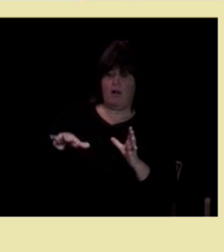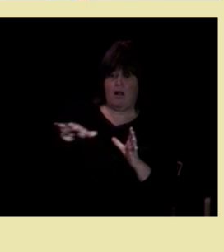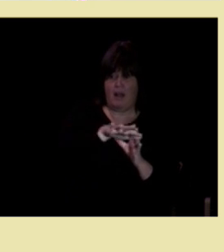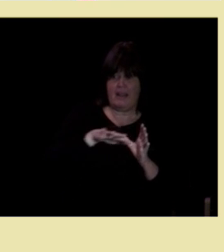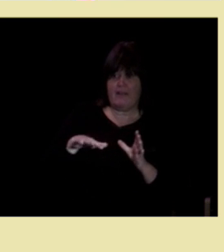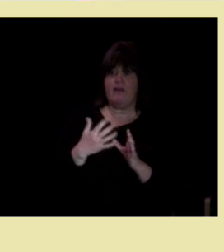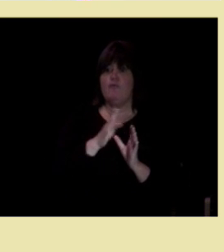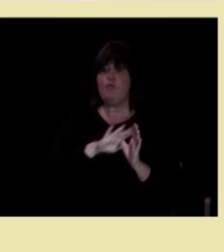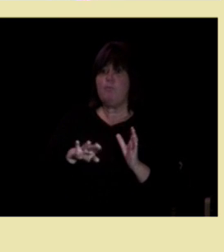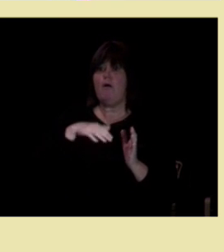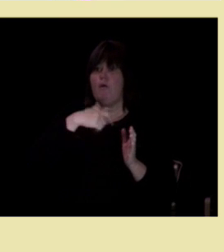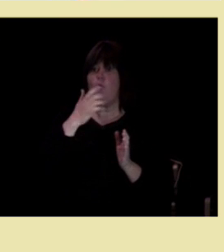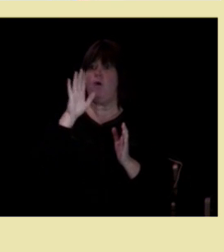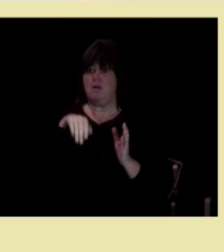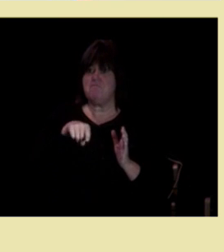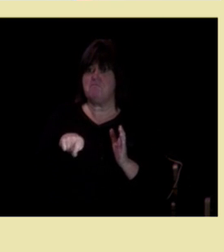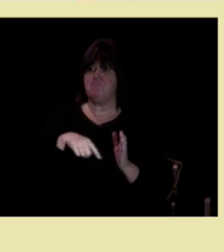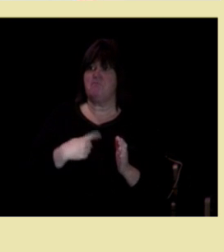skjevutviklinger.